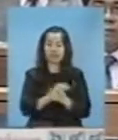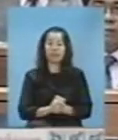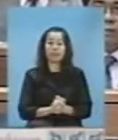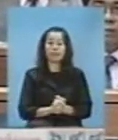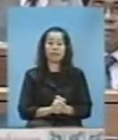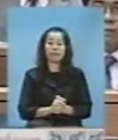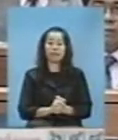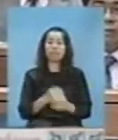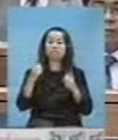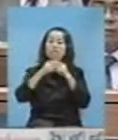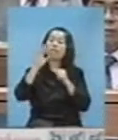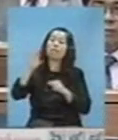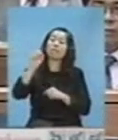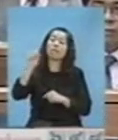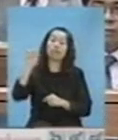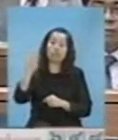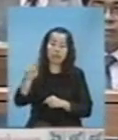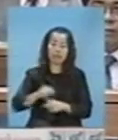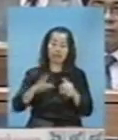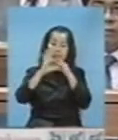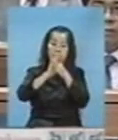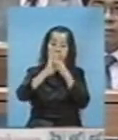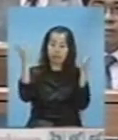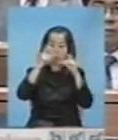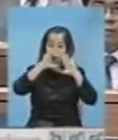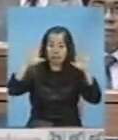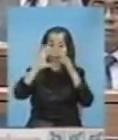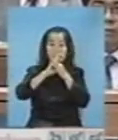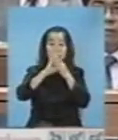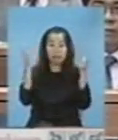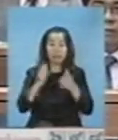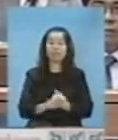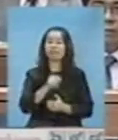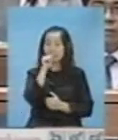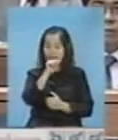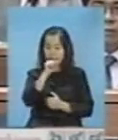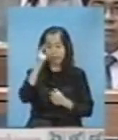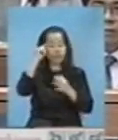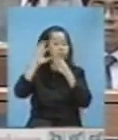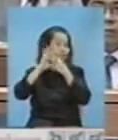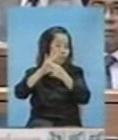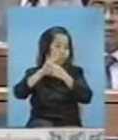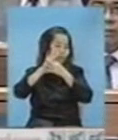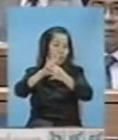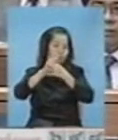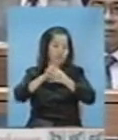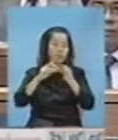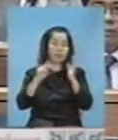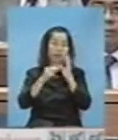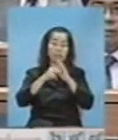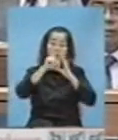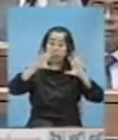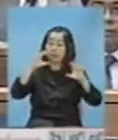ท่านบอกว่าเป็นเรื่องสสร.ไม่เกี่ยวกับท่านนี่คือสิ่งที่เราเป็นห่วงไงครับว่าท่านต้องประกัน